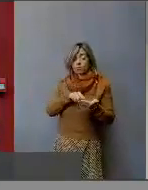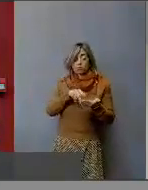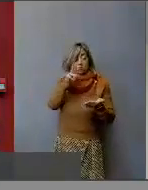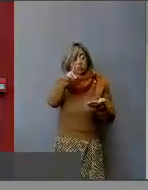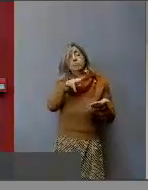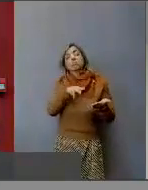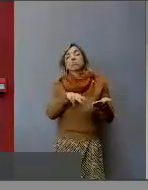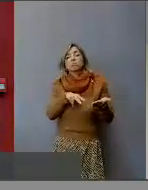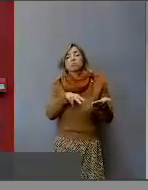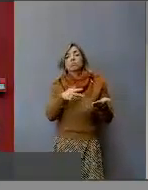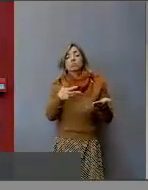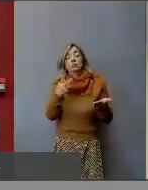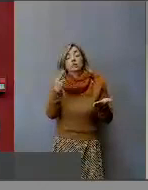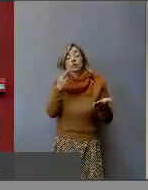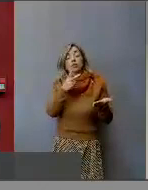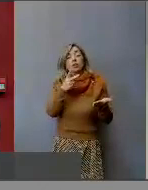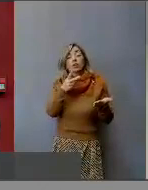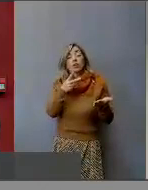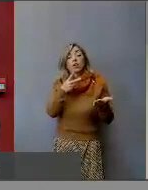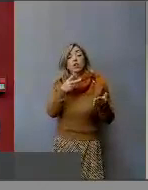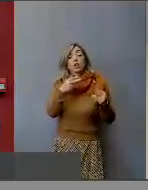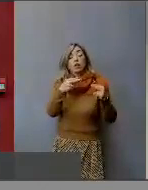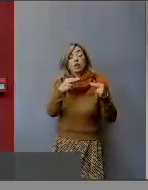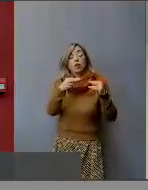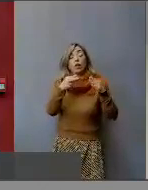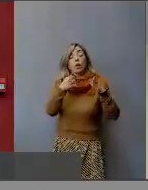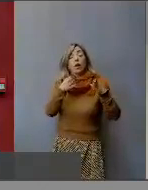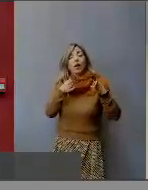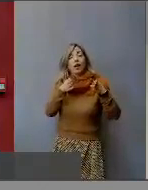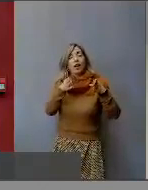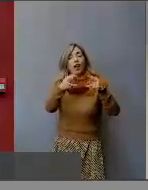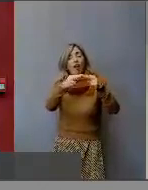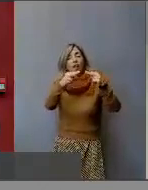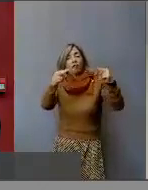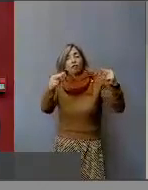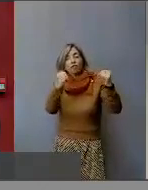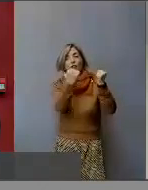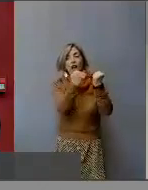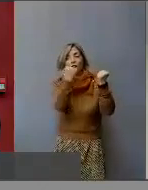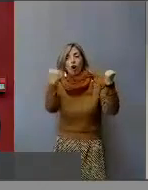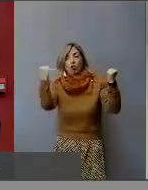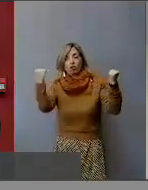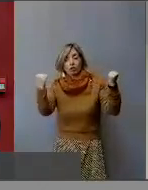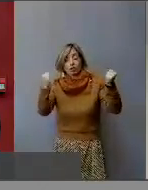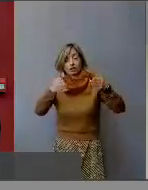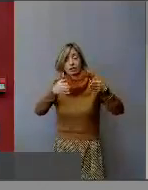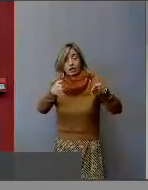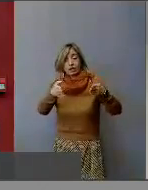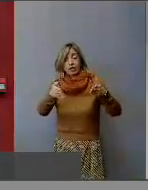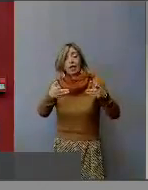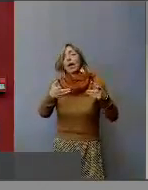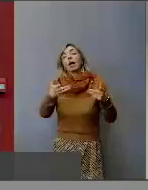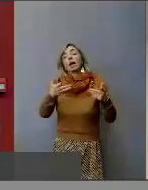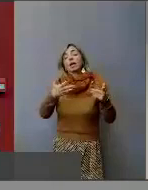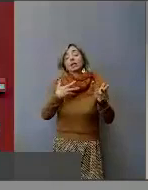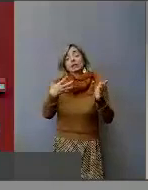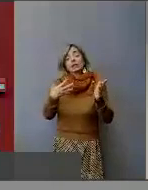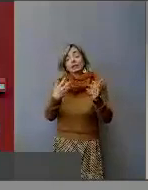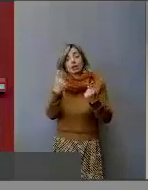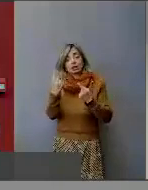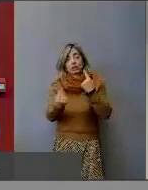le criticità divenuti stradali sono al centro dell'attenzione dell'attività dello scrivente settore